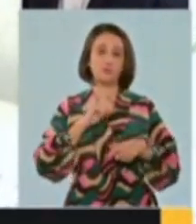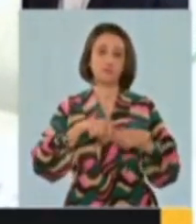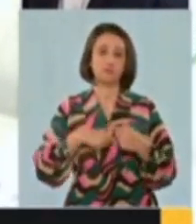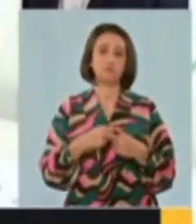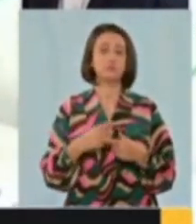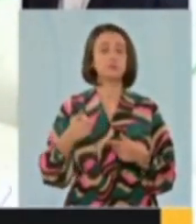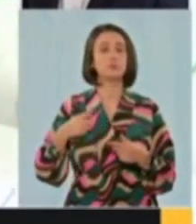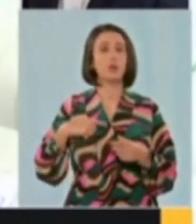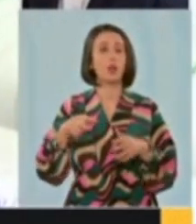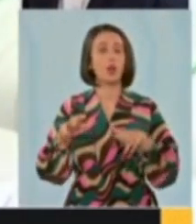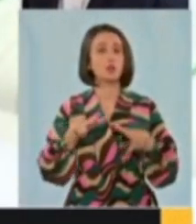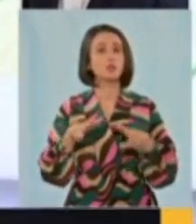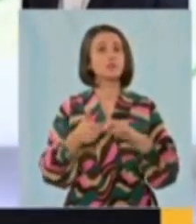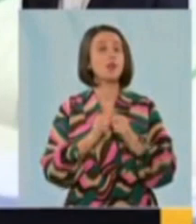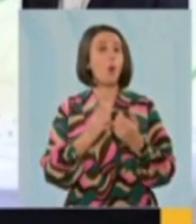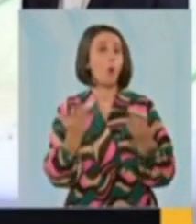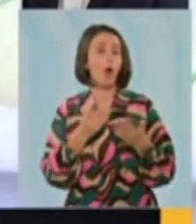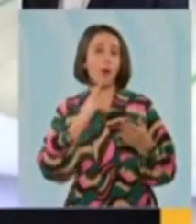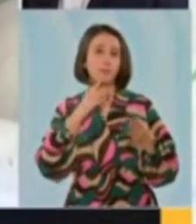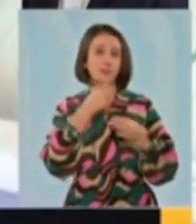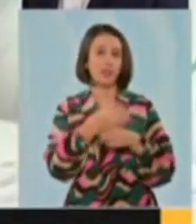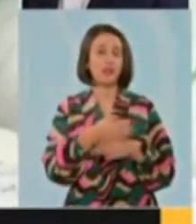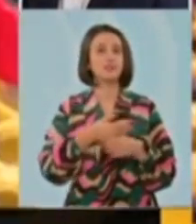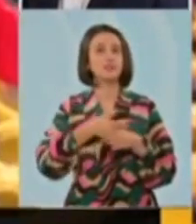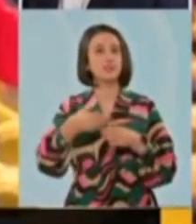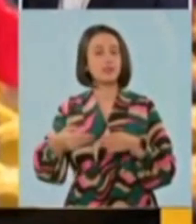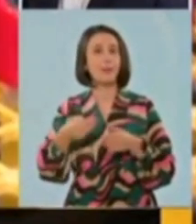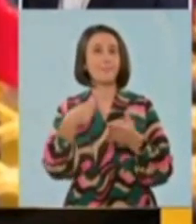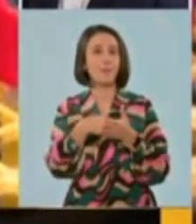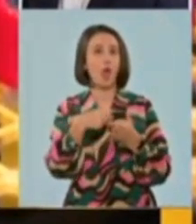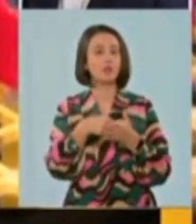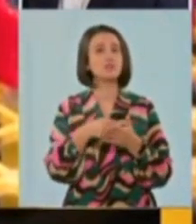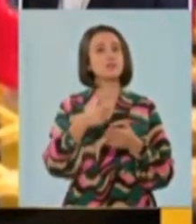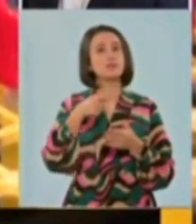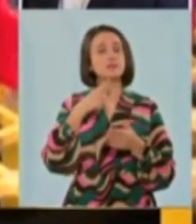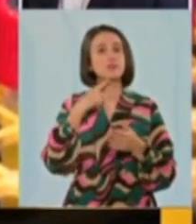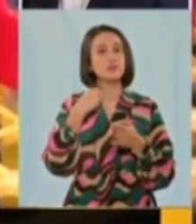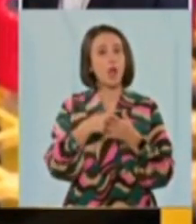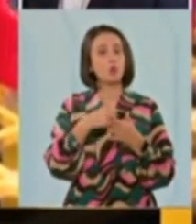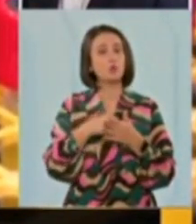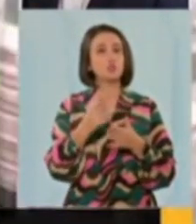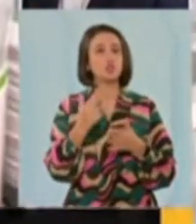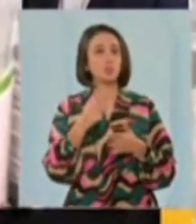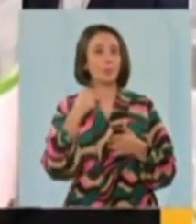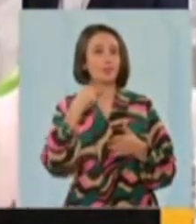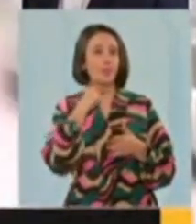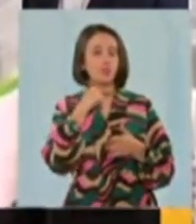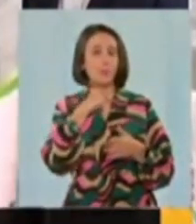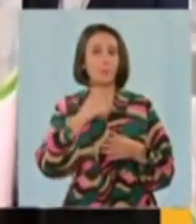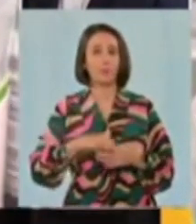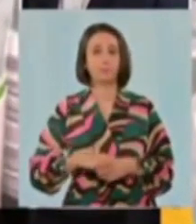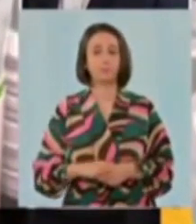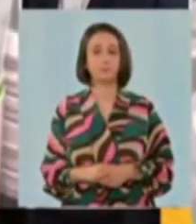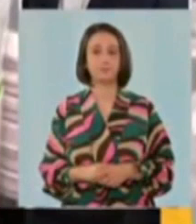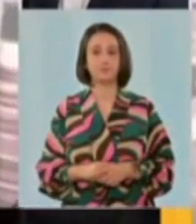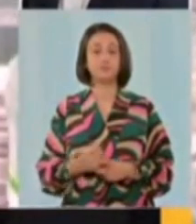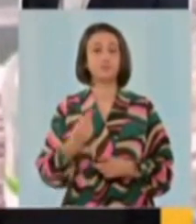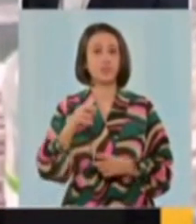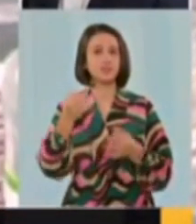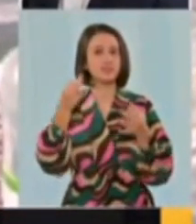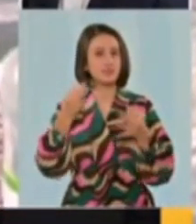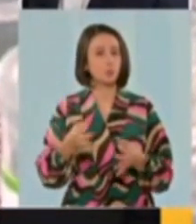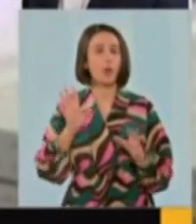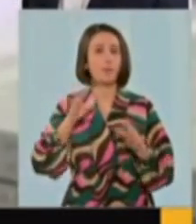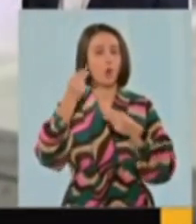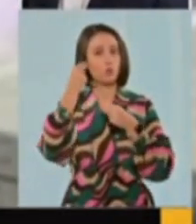după care nu poate fi gestionată sau în care am intrat în întârziere de plată a salariilor la 15 decembrie. Dar, sigur,